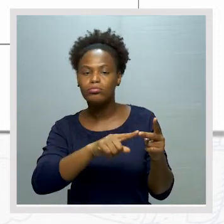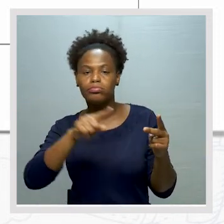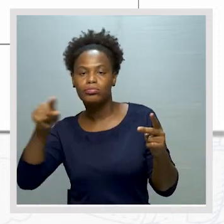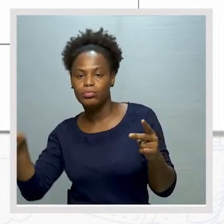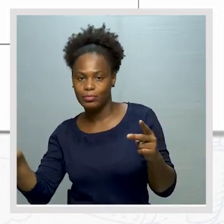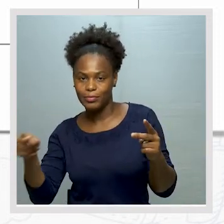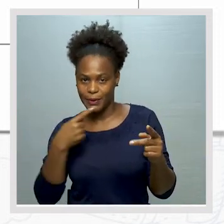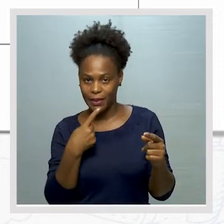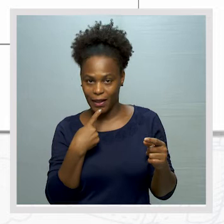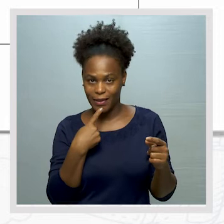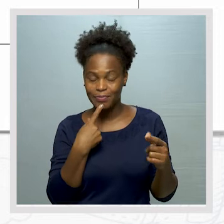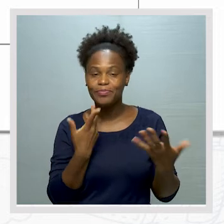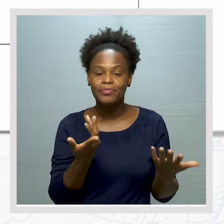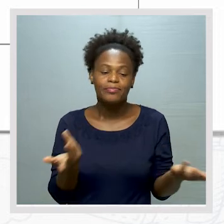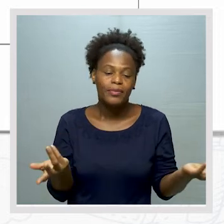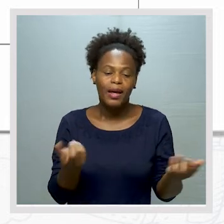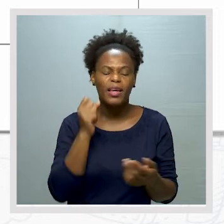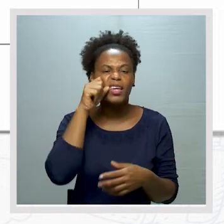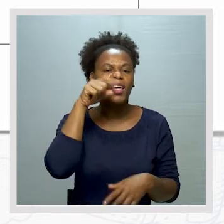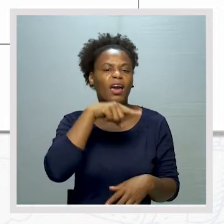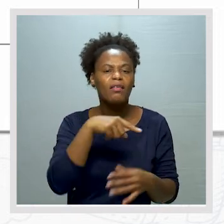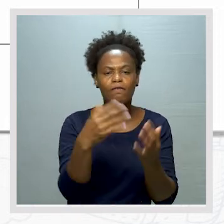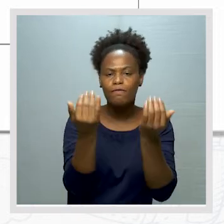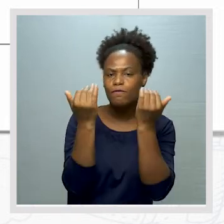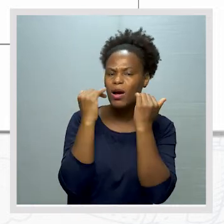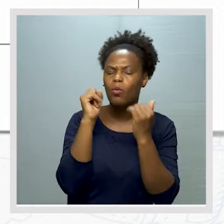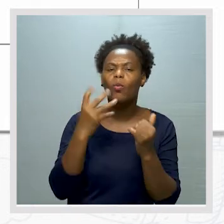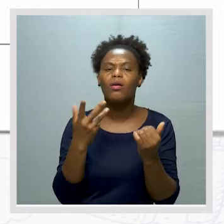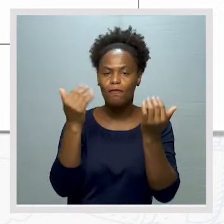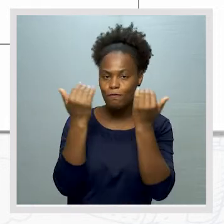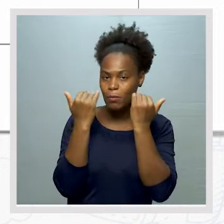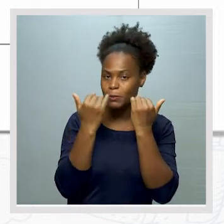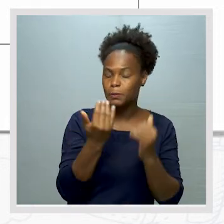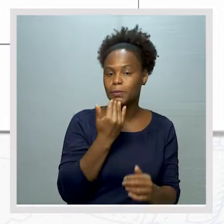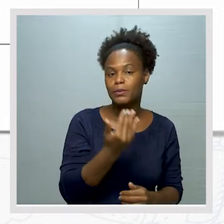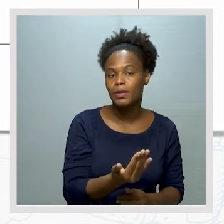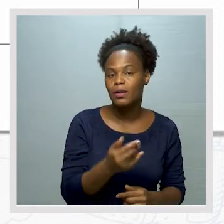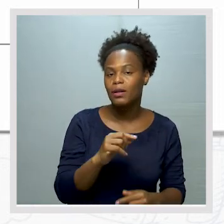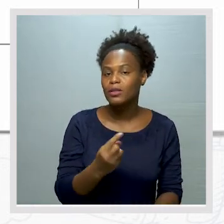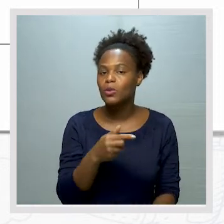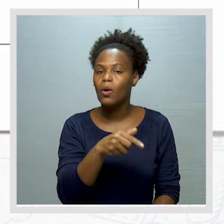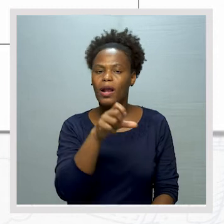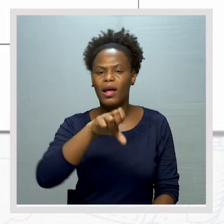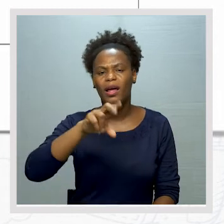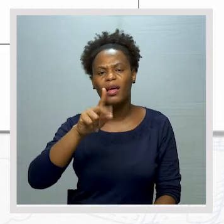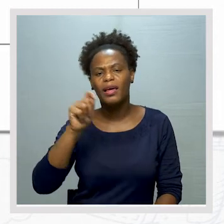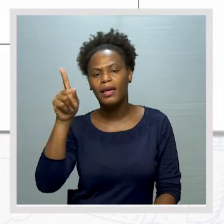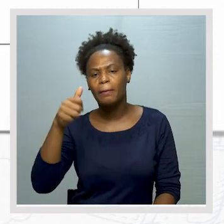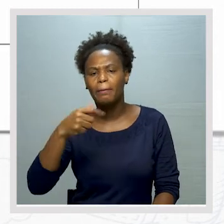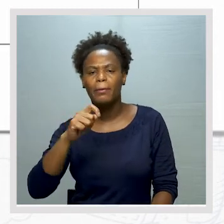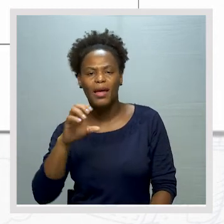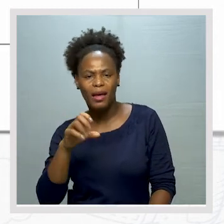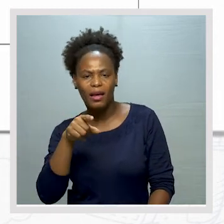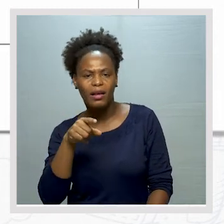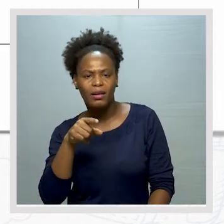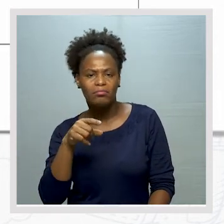C'est bon? Qui et quelle information a été demandée sur Québec, sur